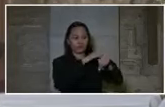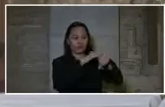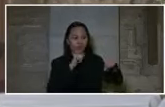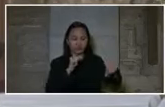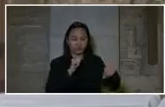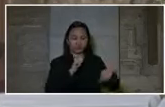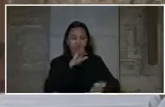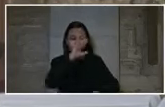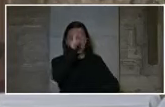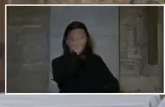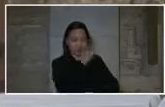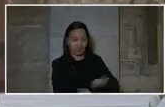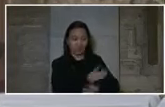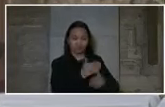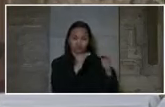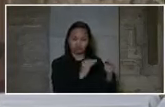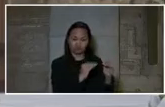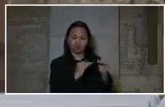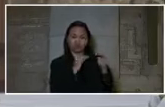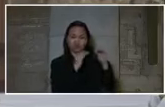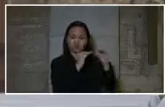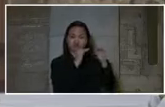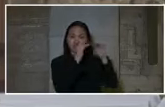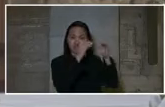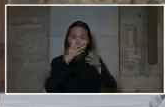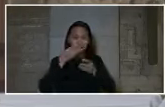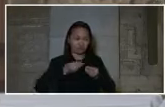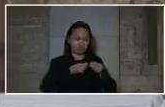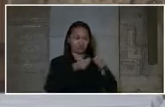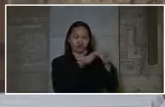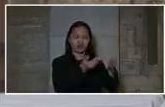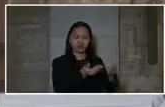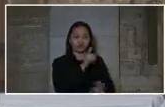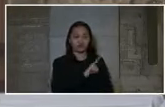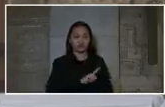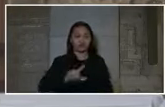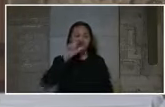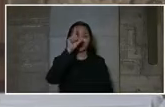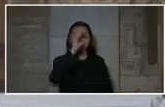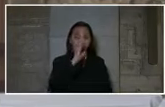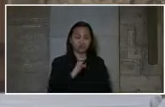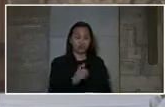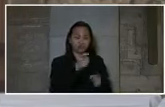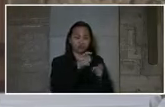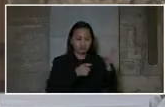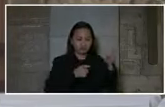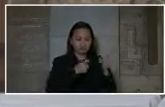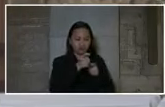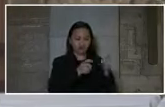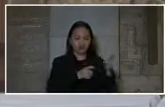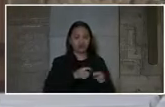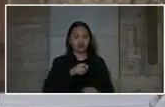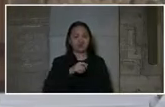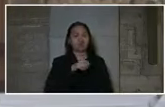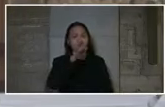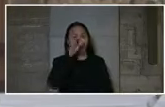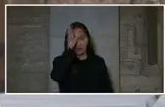ng kataas-taasan. Ibibigay sa kanya ng Panginoon Diyos ang trono ng kanyang amang si David.